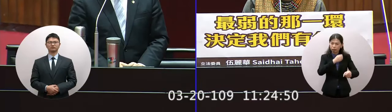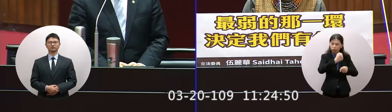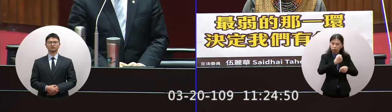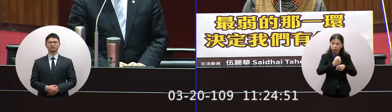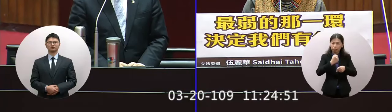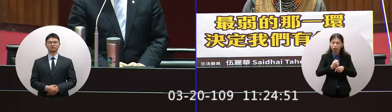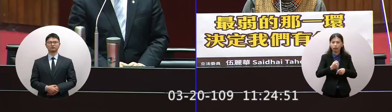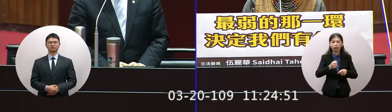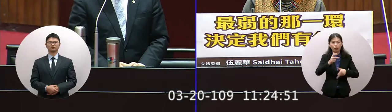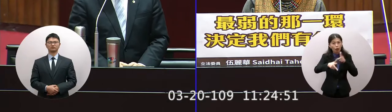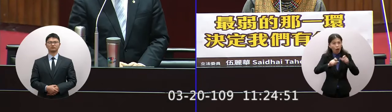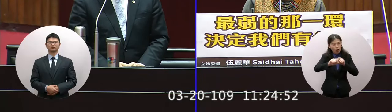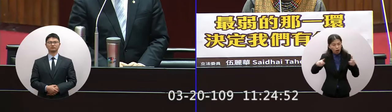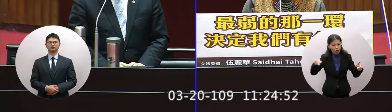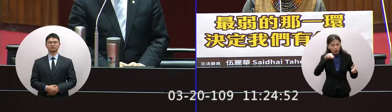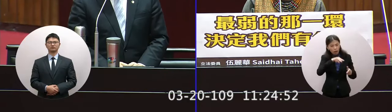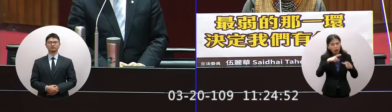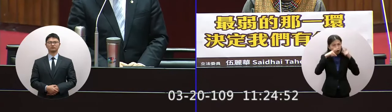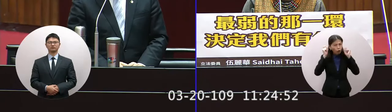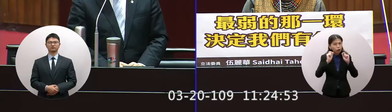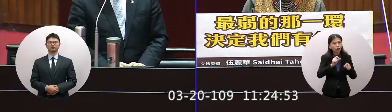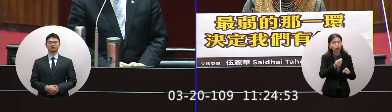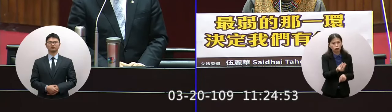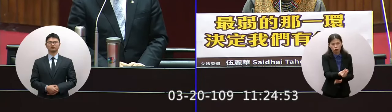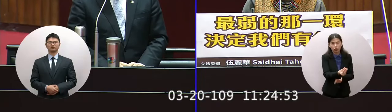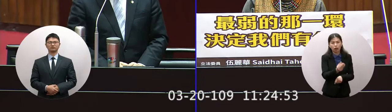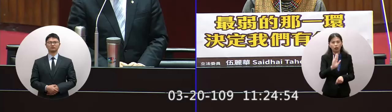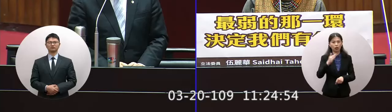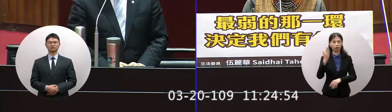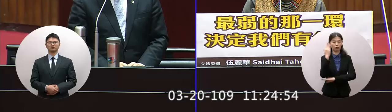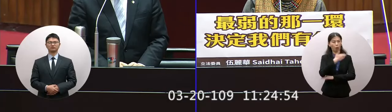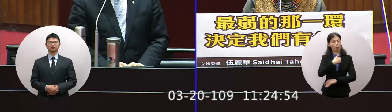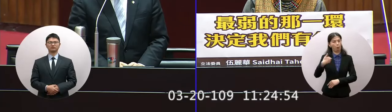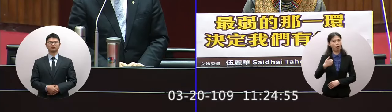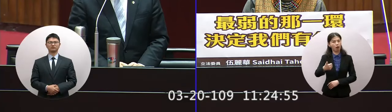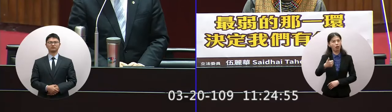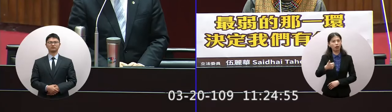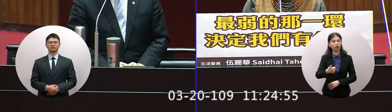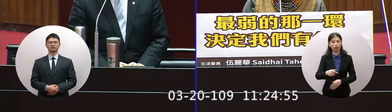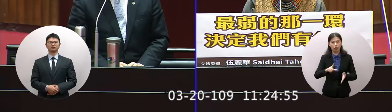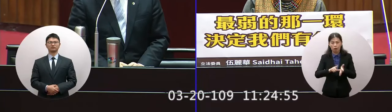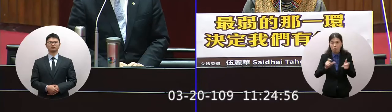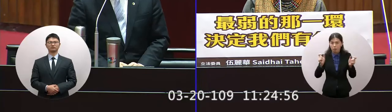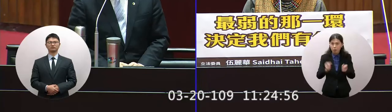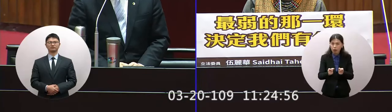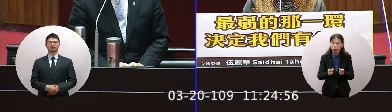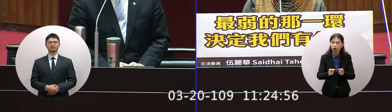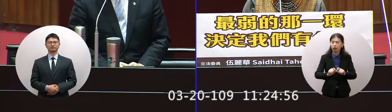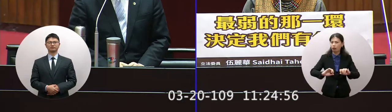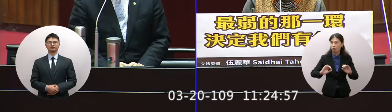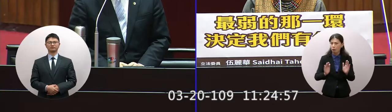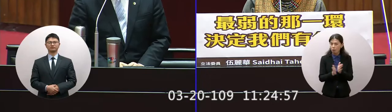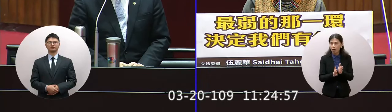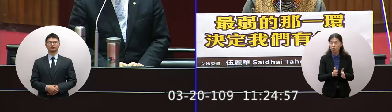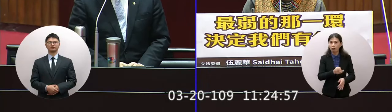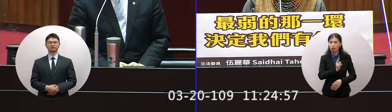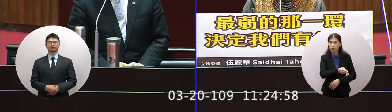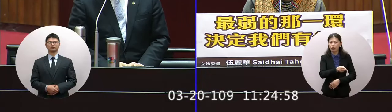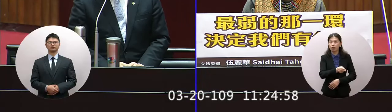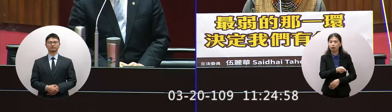螺丝，但是我们的政府大有能，竟然可以在最短的时间内能够创